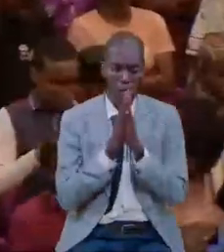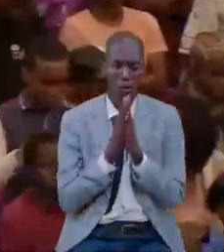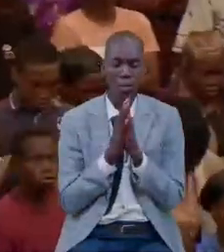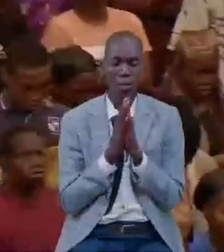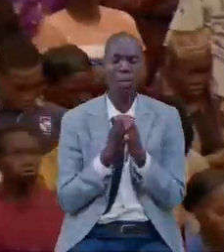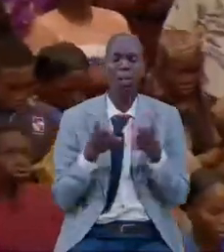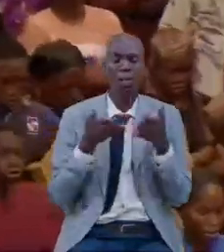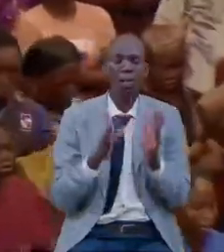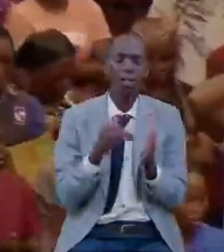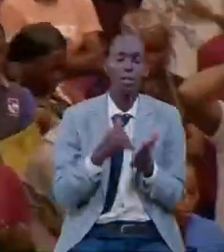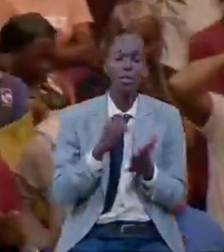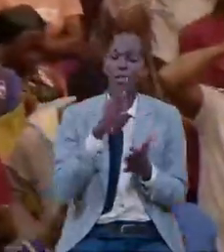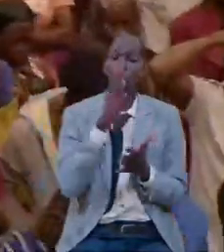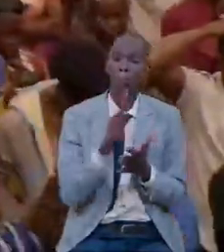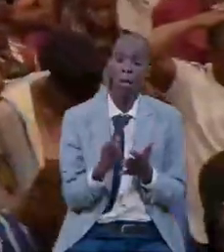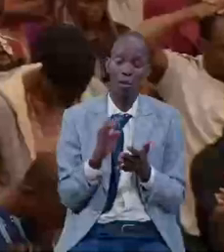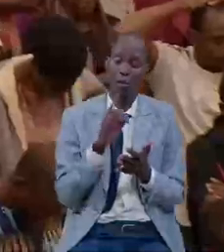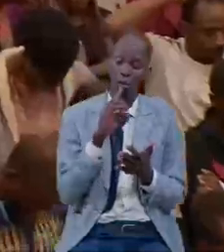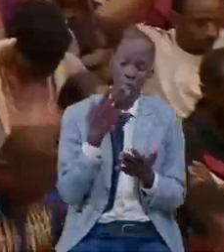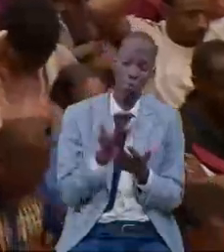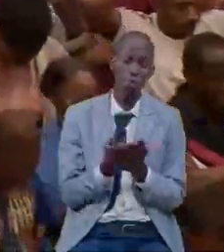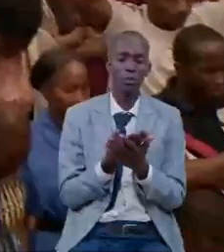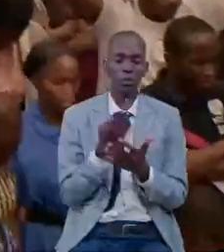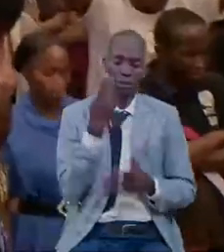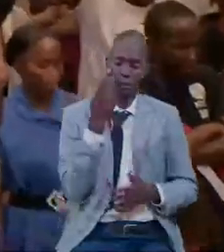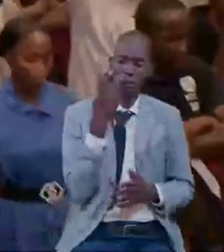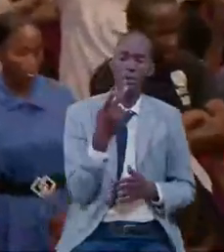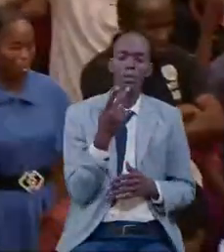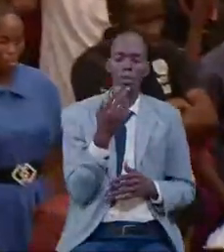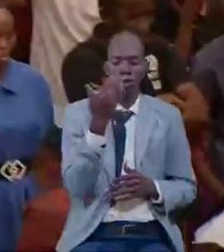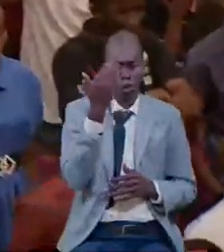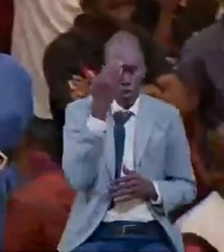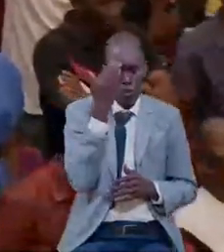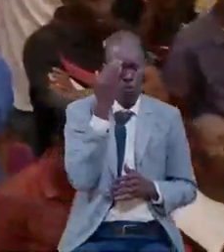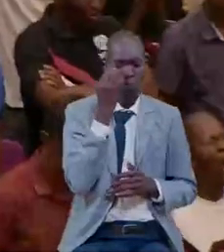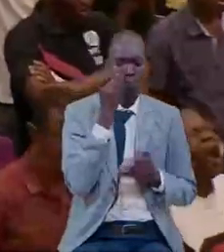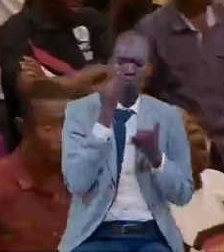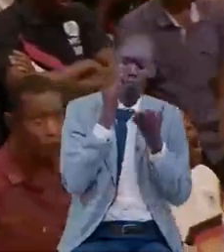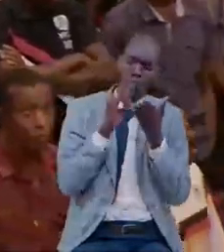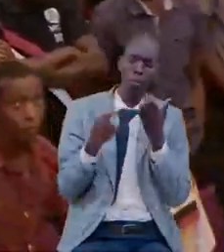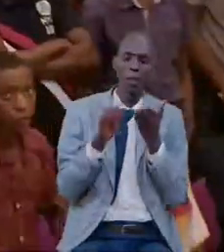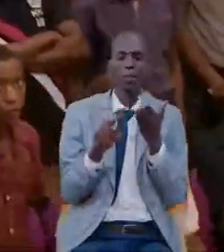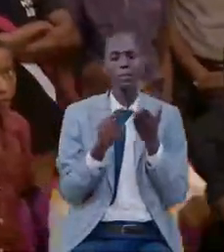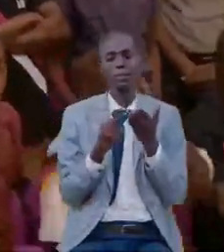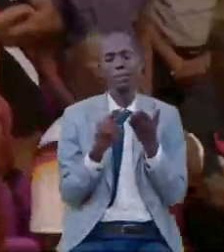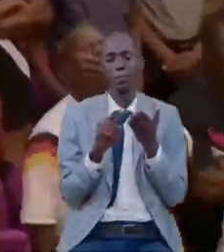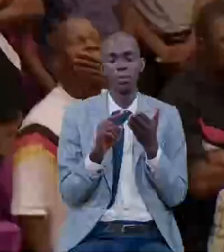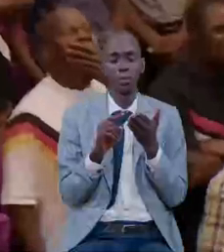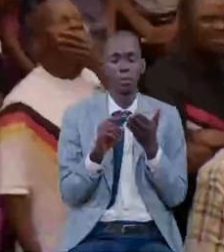La preuve évidente d'une foi salvatrice en Christ. Que cela soit évident. Que cela soit